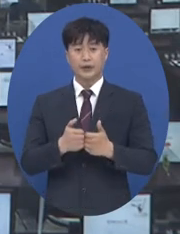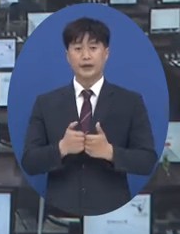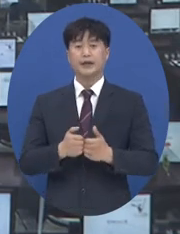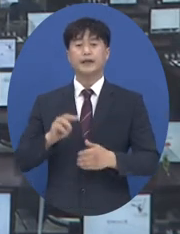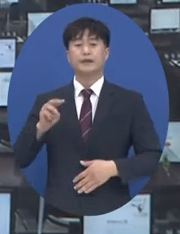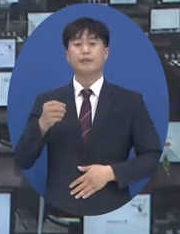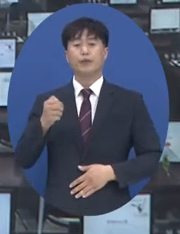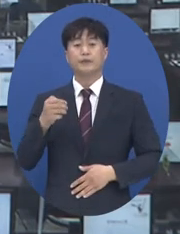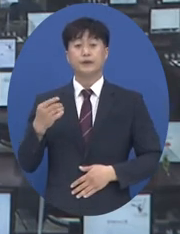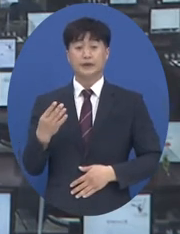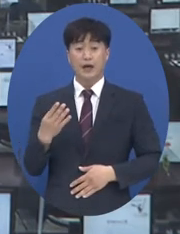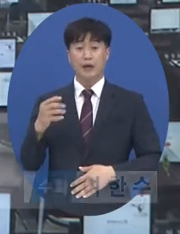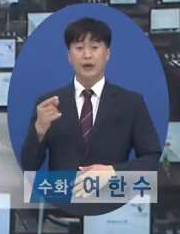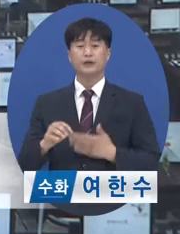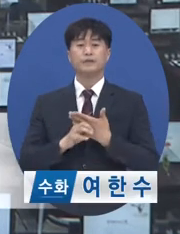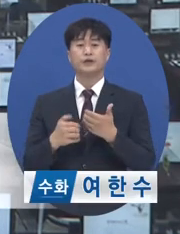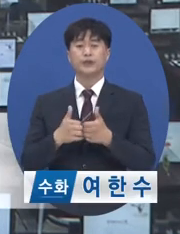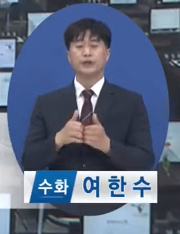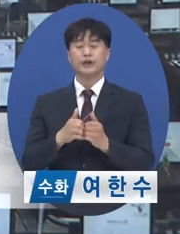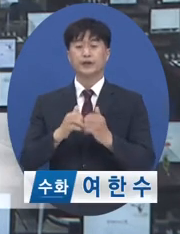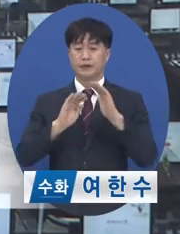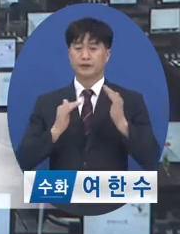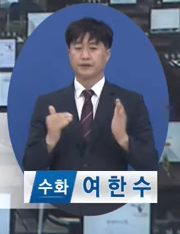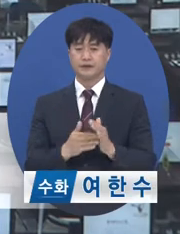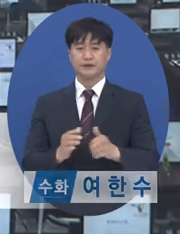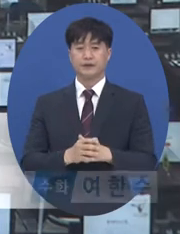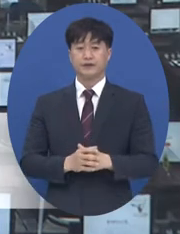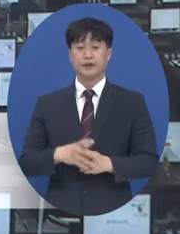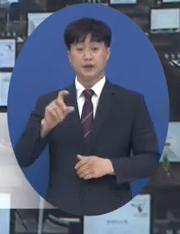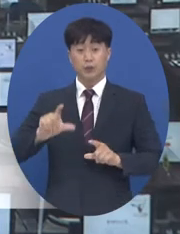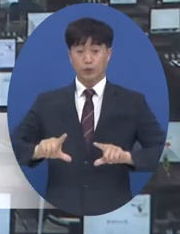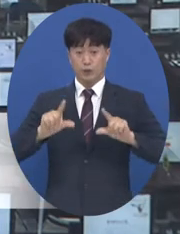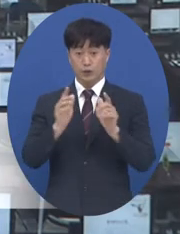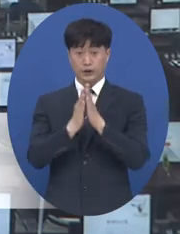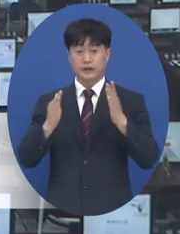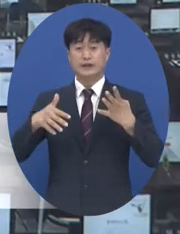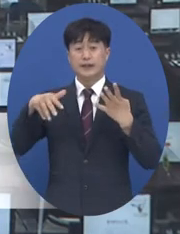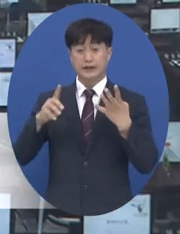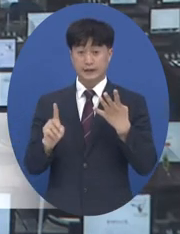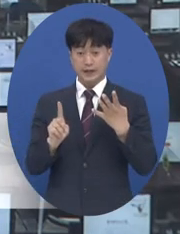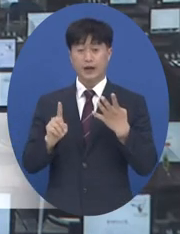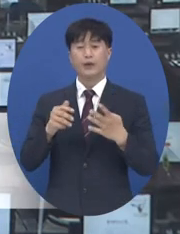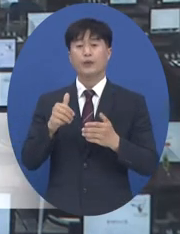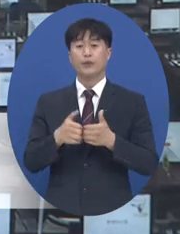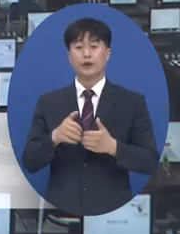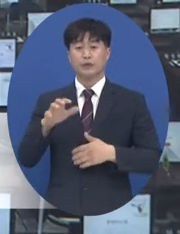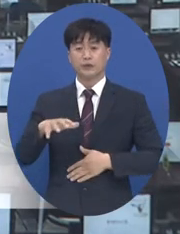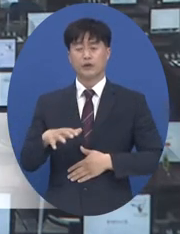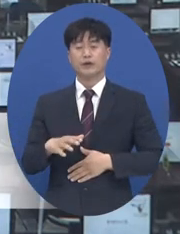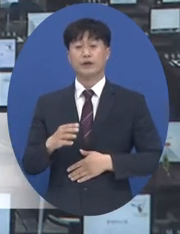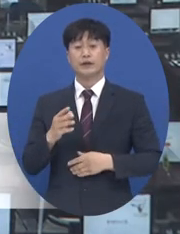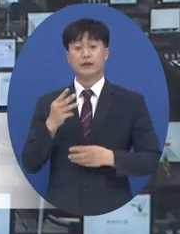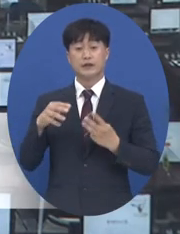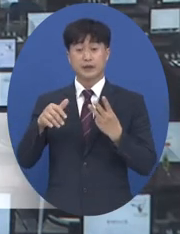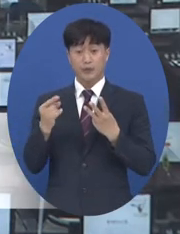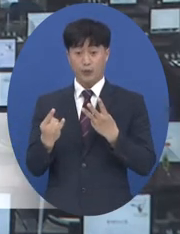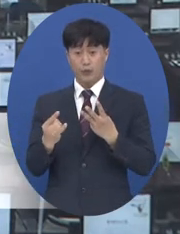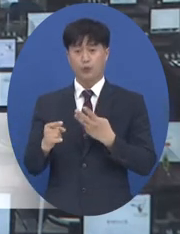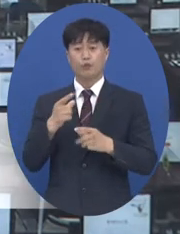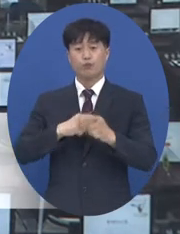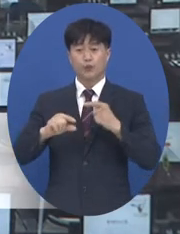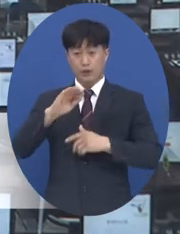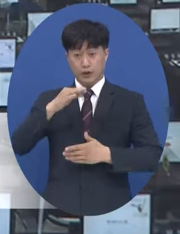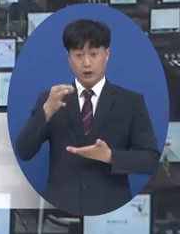경기도의회가 제354회 임시회 일정을 마쳤습니다. 지난 15일 열린 4차 본회의에선 제3회 추가경정예산안과